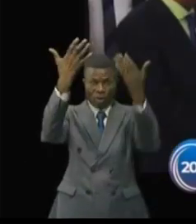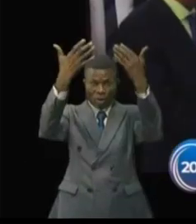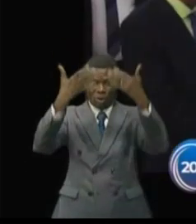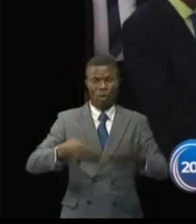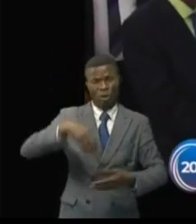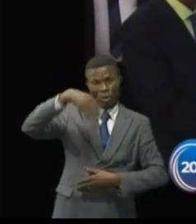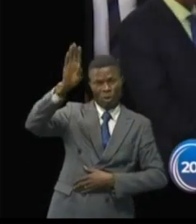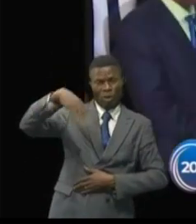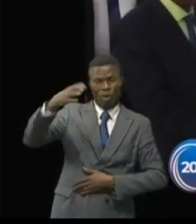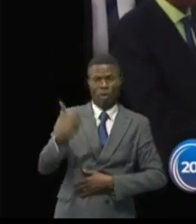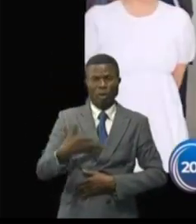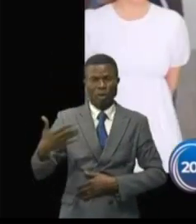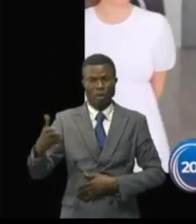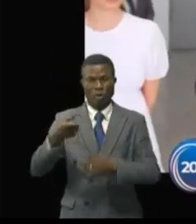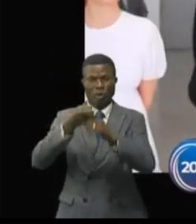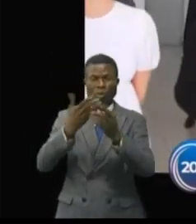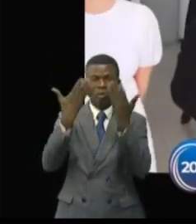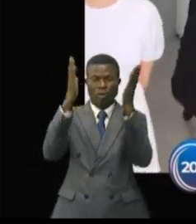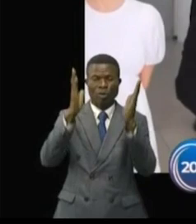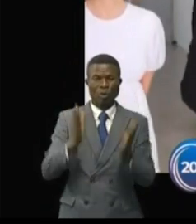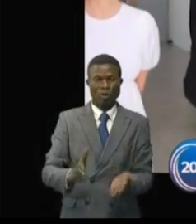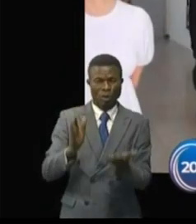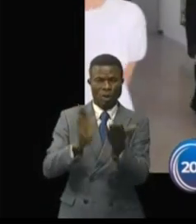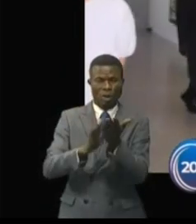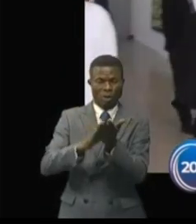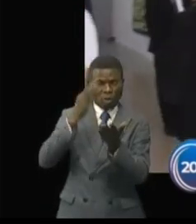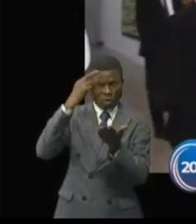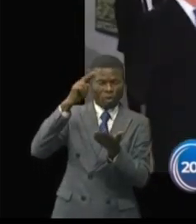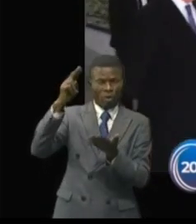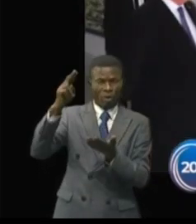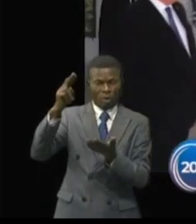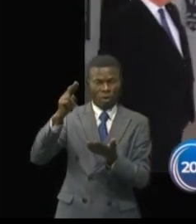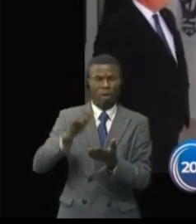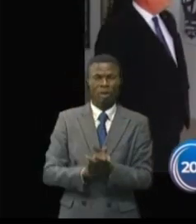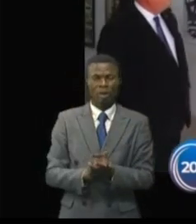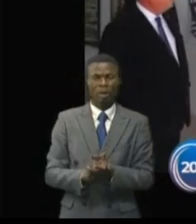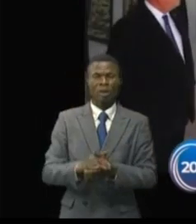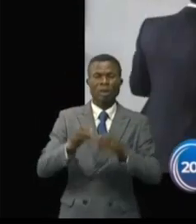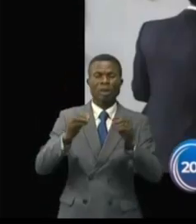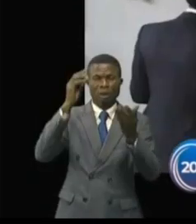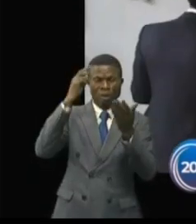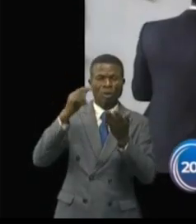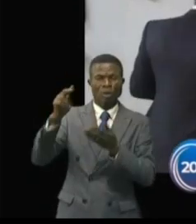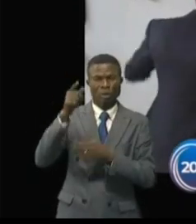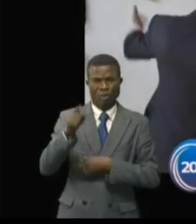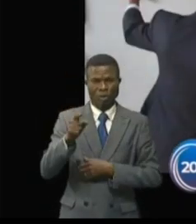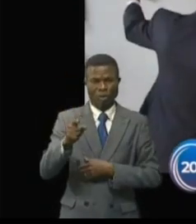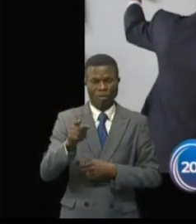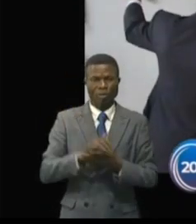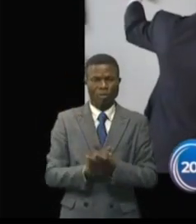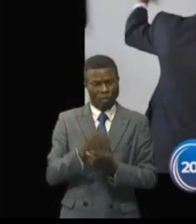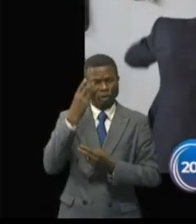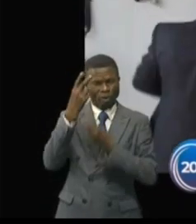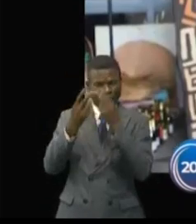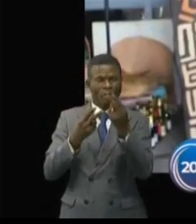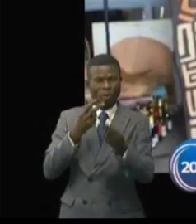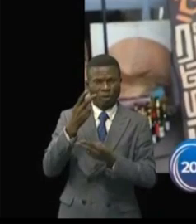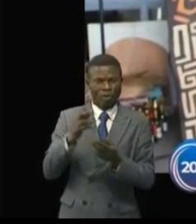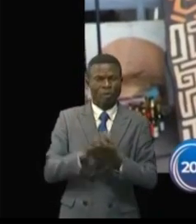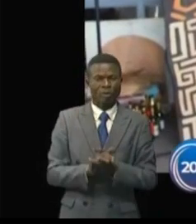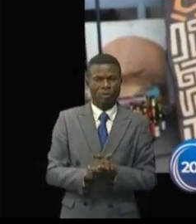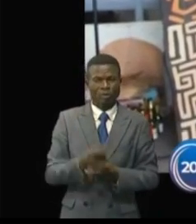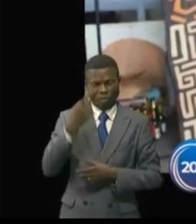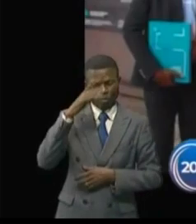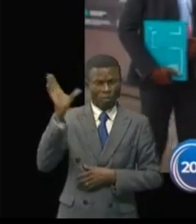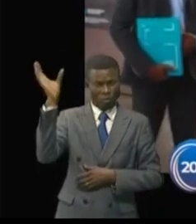œuvres produits des étudiants de cet établissement d'enseignement supérieur et universitaire ont été visités. Pour revenir